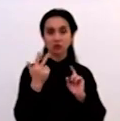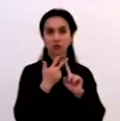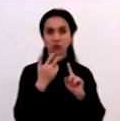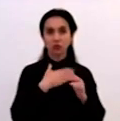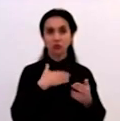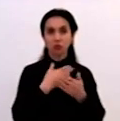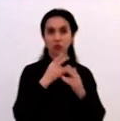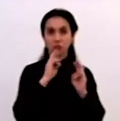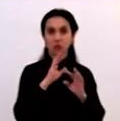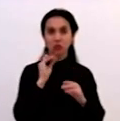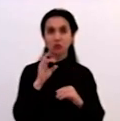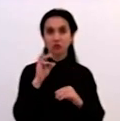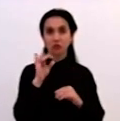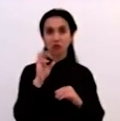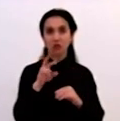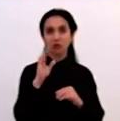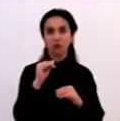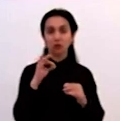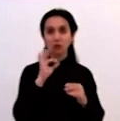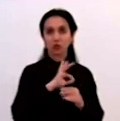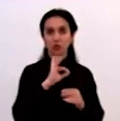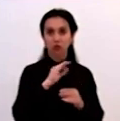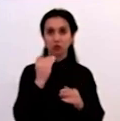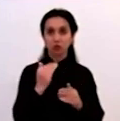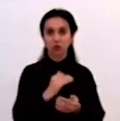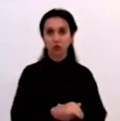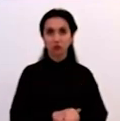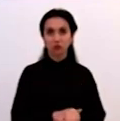xizmat ko'rsatuvchi personal va foydalanuvchilar.